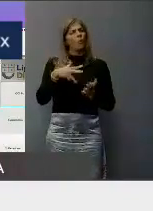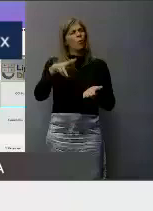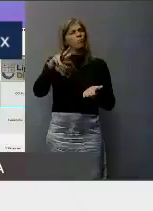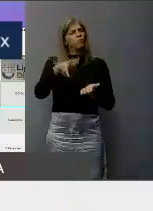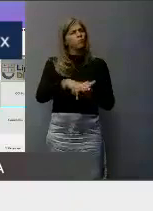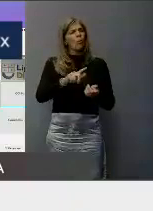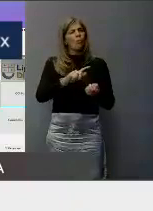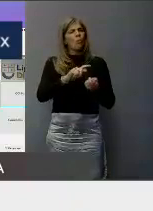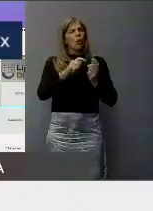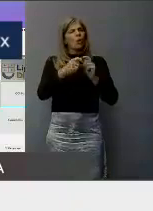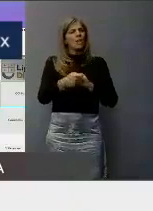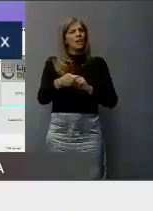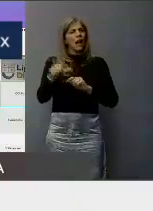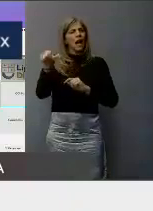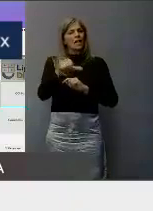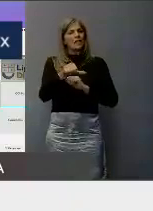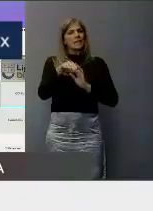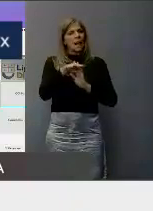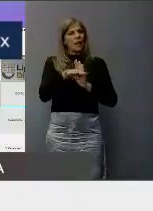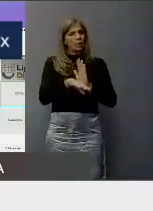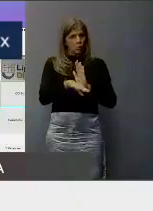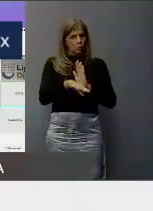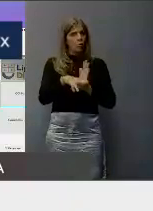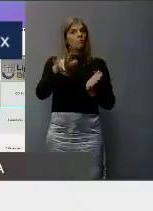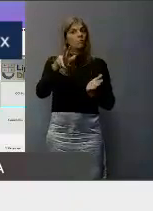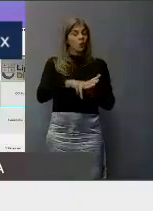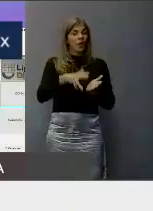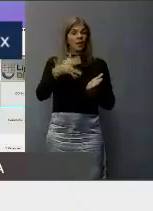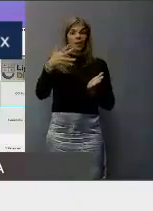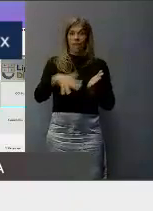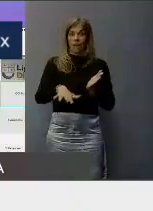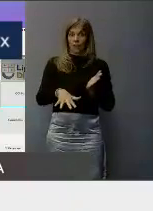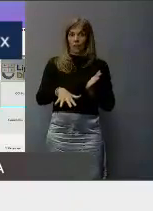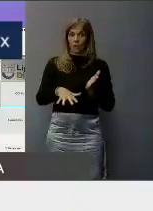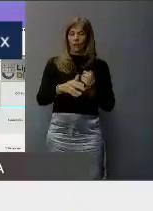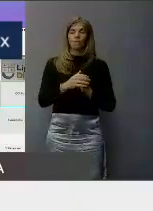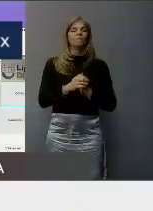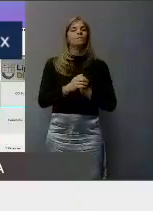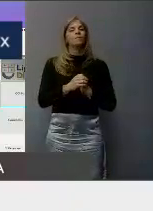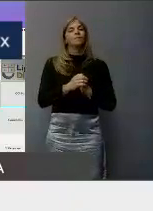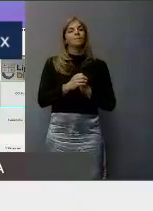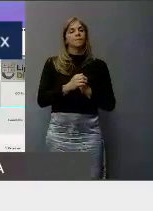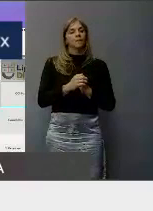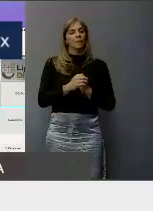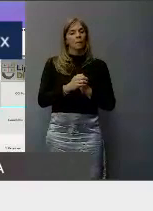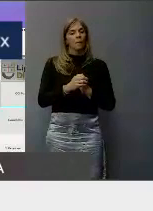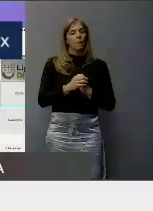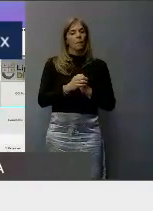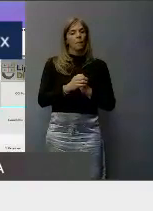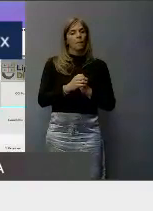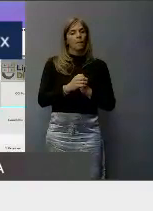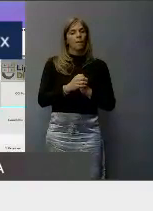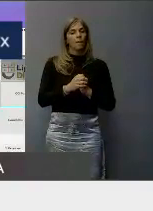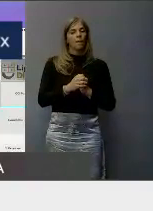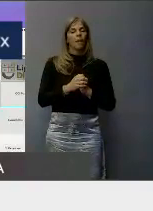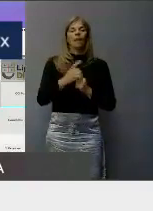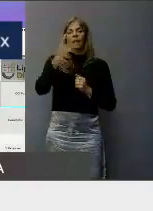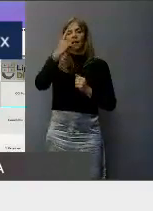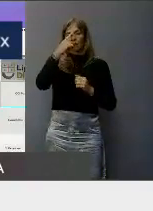statuto comunale statuto comunale del decentramento municipale